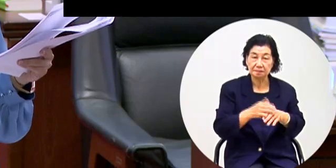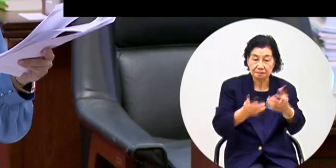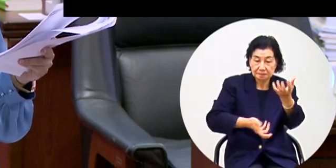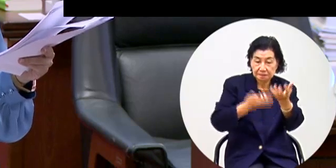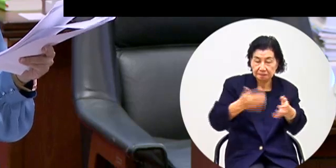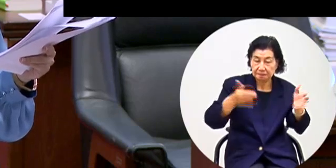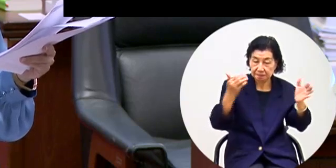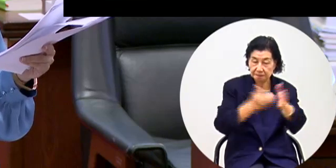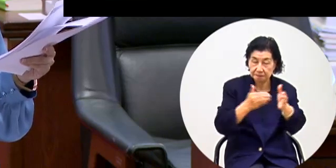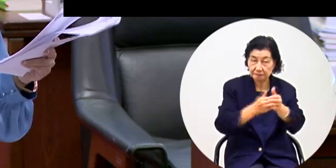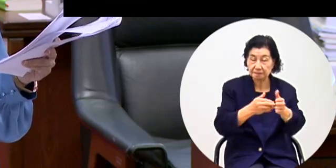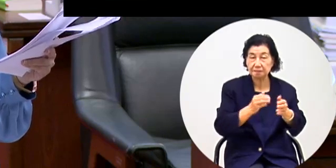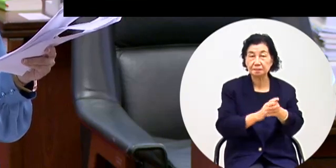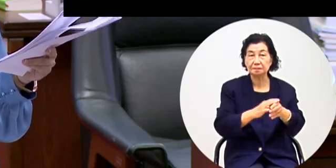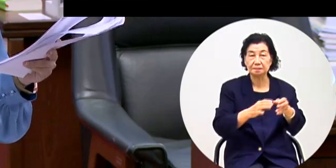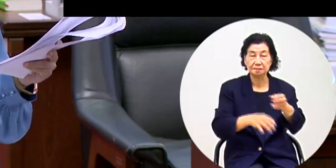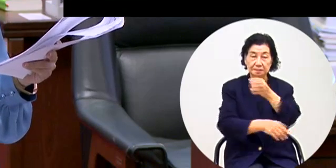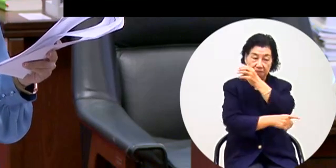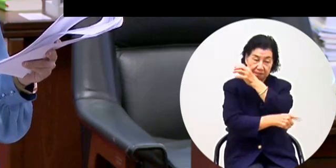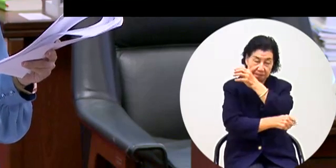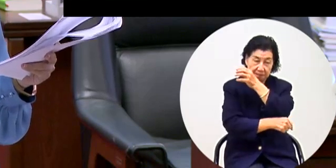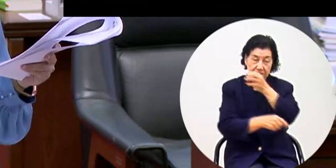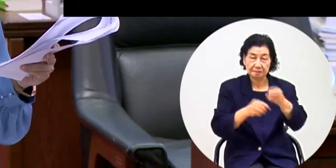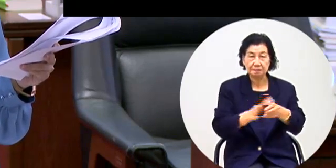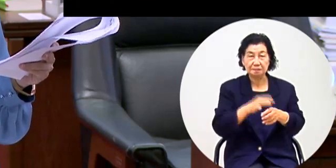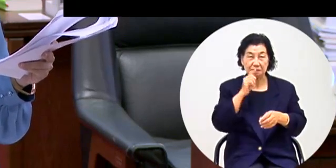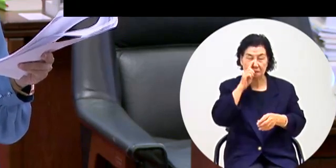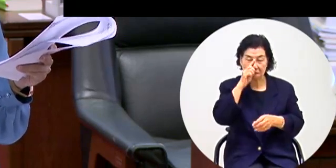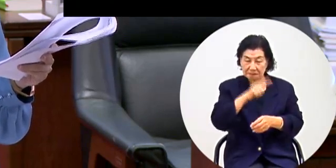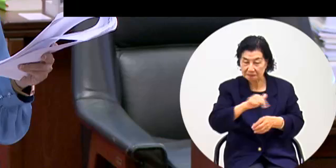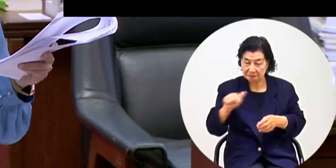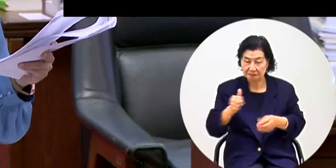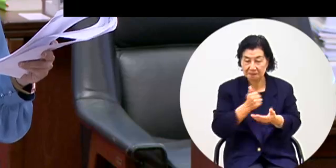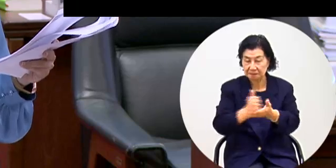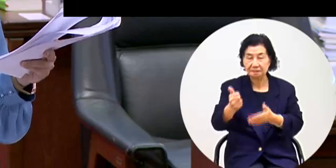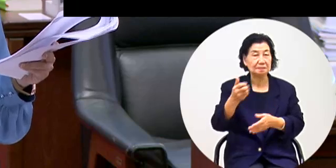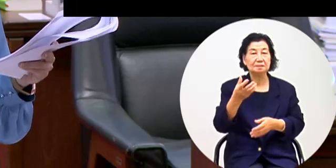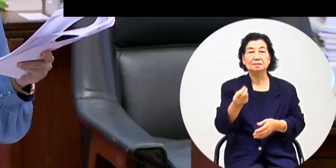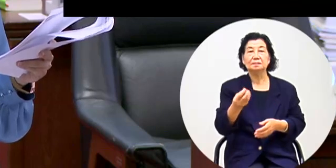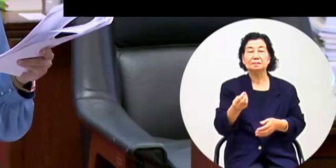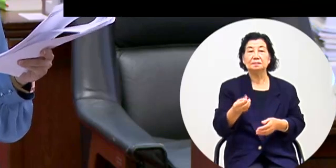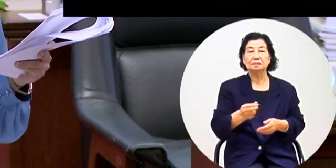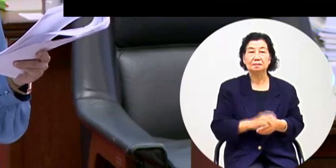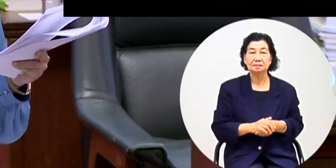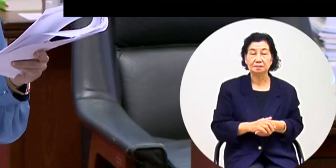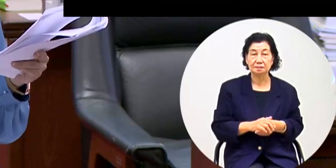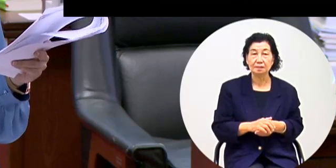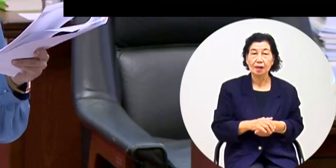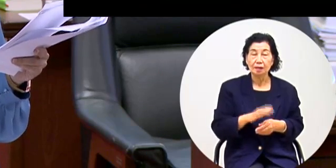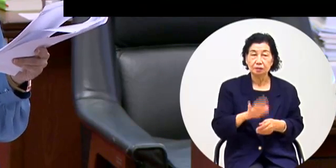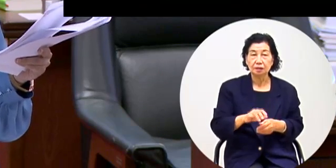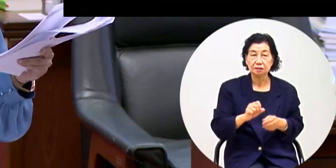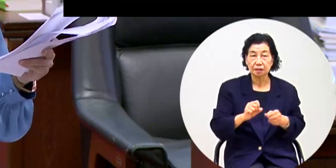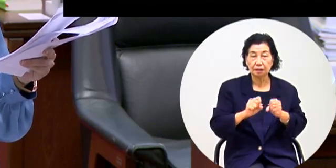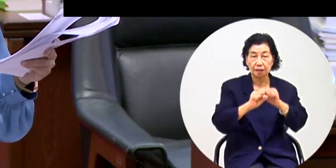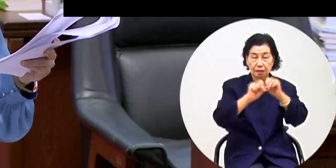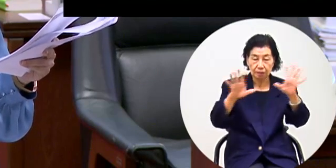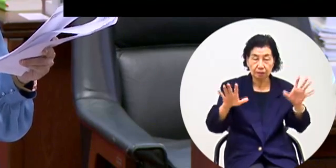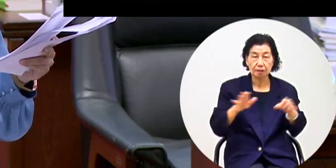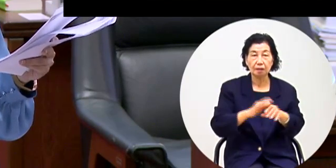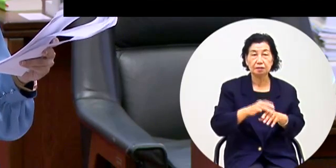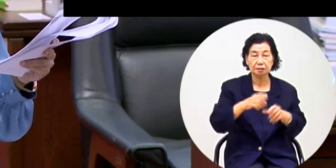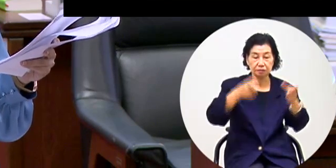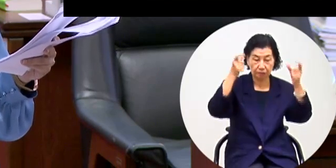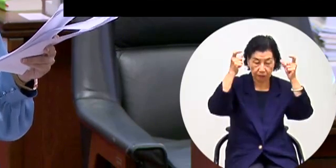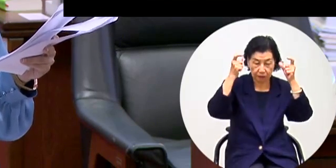高雄市民，我们在这边要把这件事情说出来给所有的高雄市民了解，这个对高雄市来讲太不公平